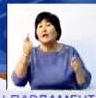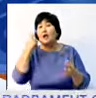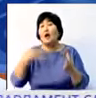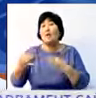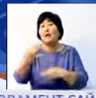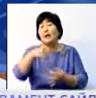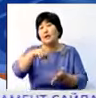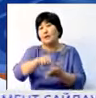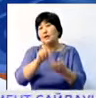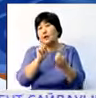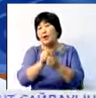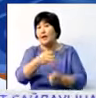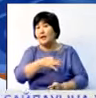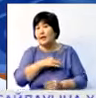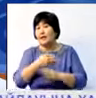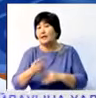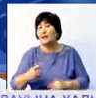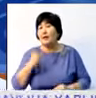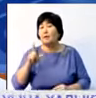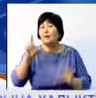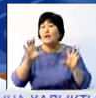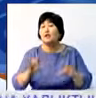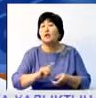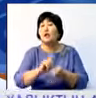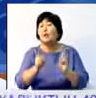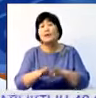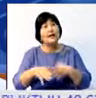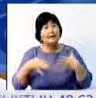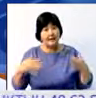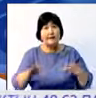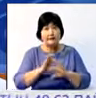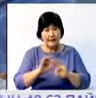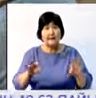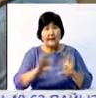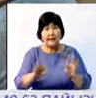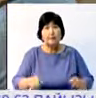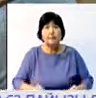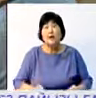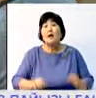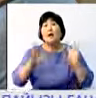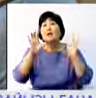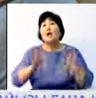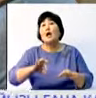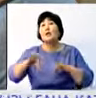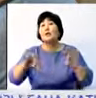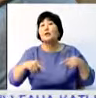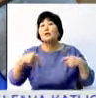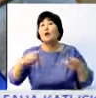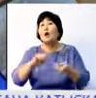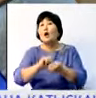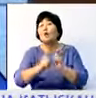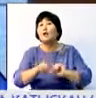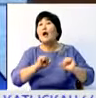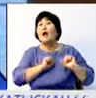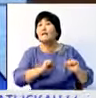бас қосты. Заңгерлер мен сала мамандары заңдағы өзгерістерді кеңінен талқылады. Заң жобасындағы жаңа өзгерістер